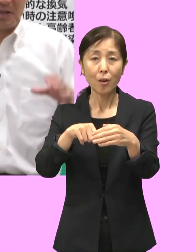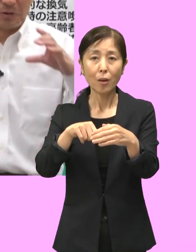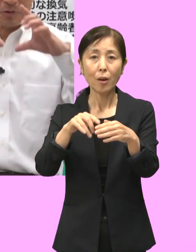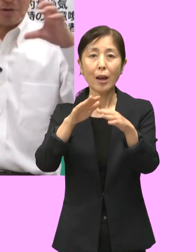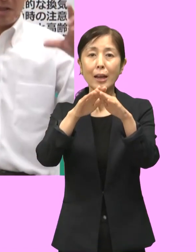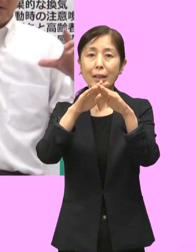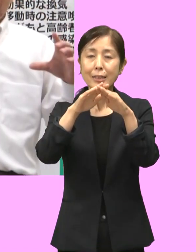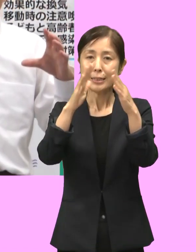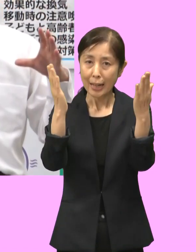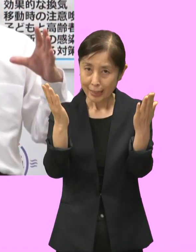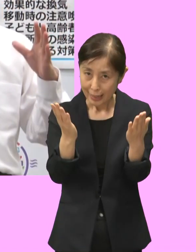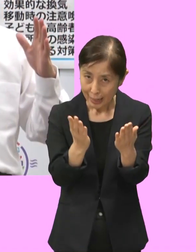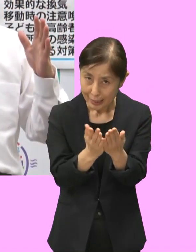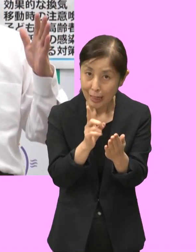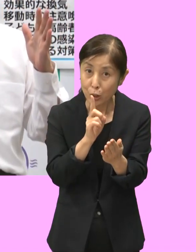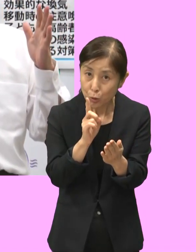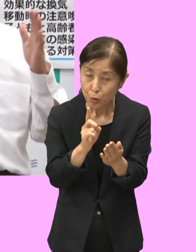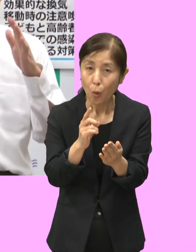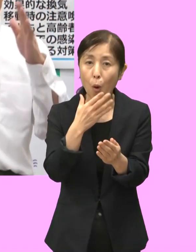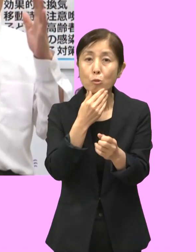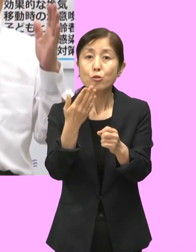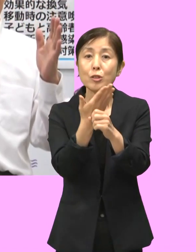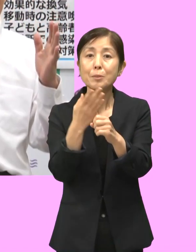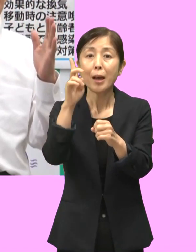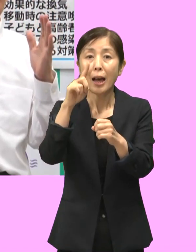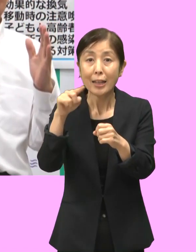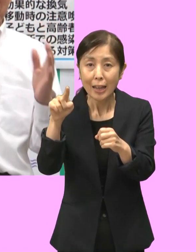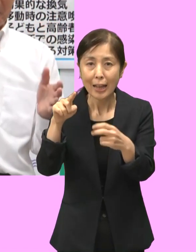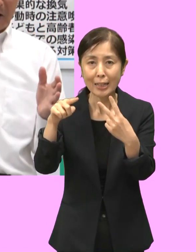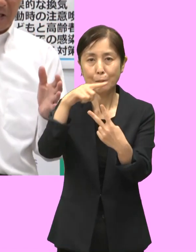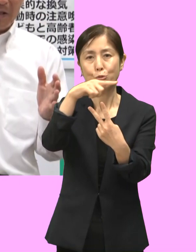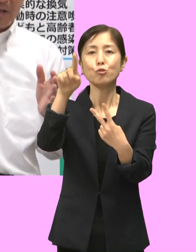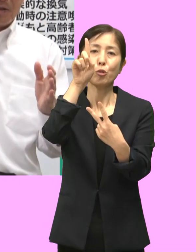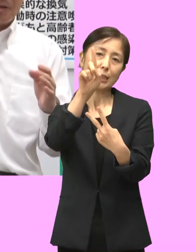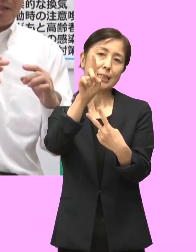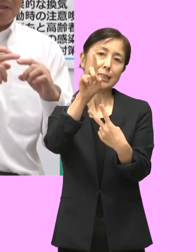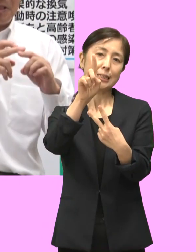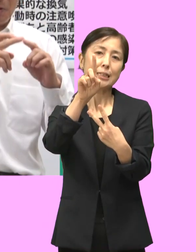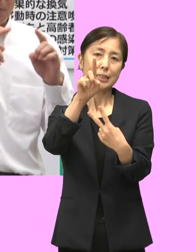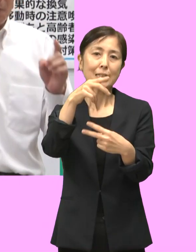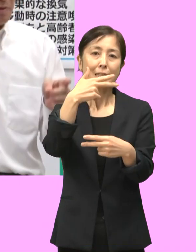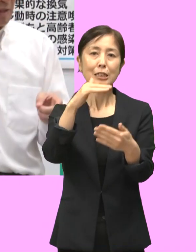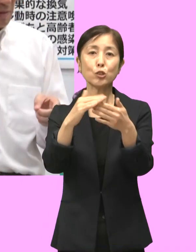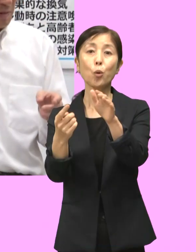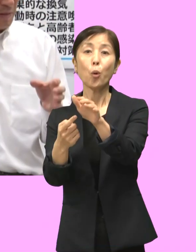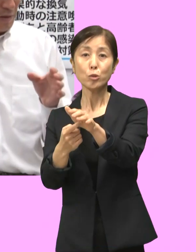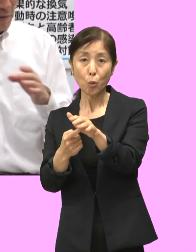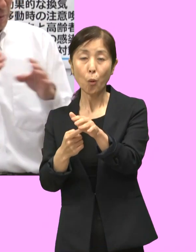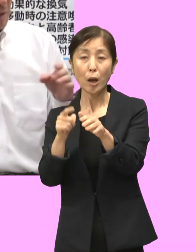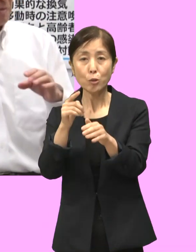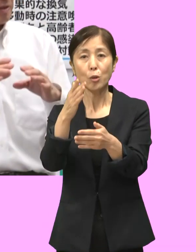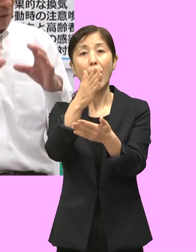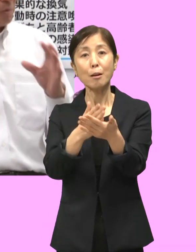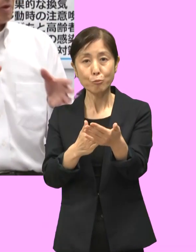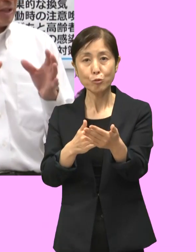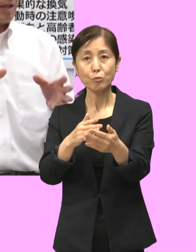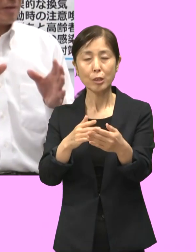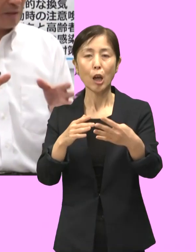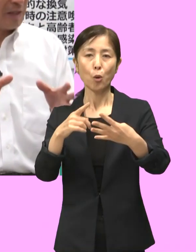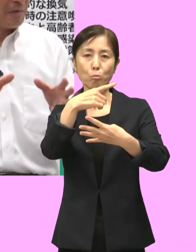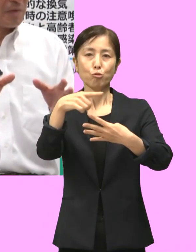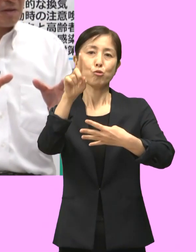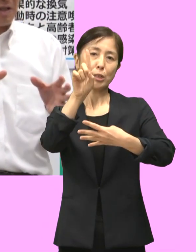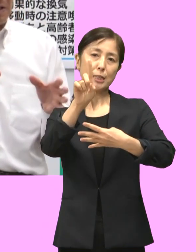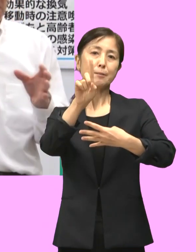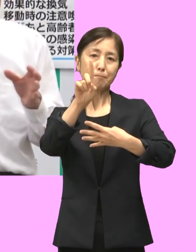全体でいうとですね、福島県分が2分の1 でさらに市町村分がその半分ですから4分の1になるん